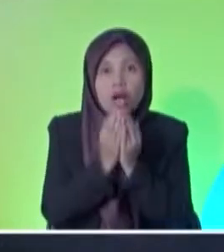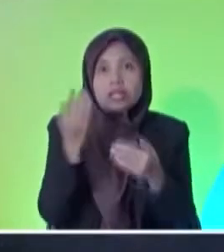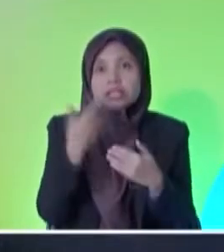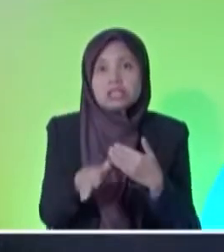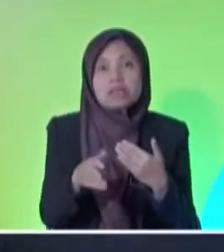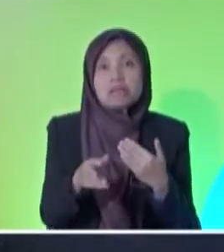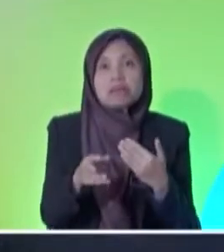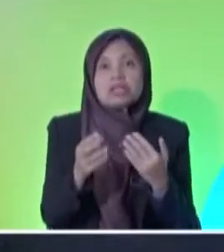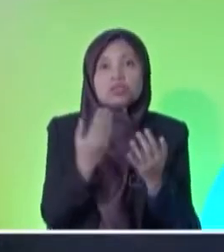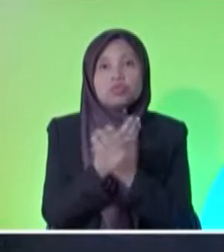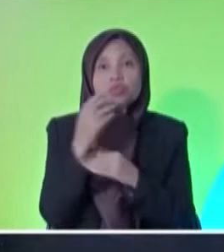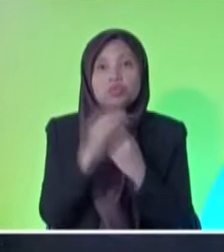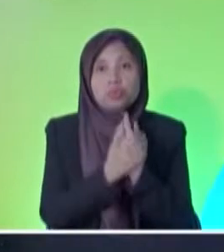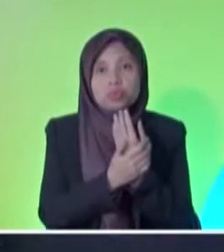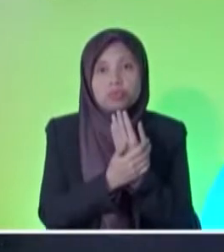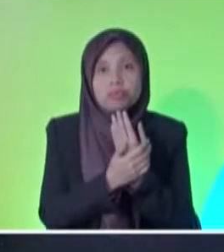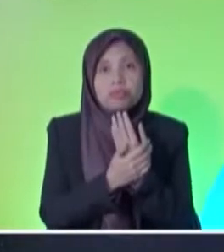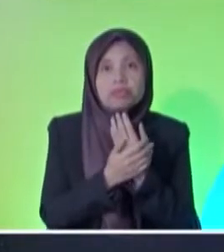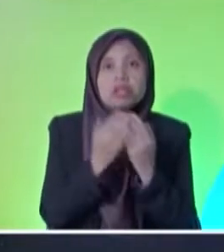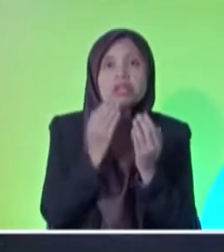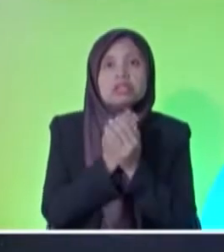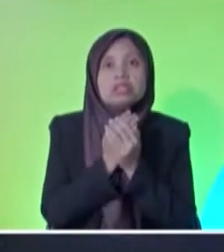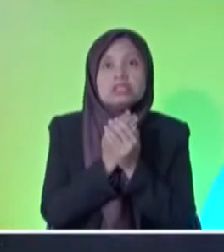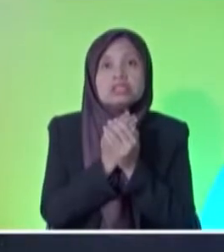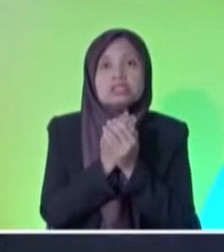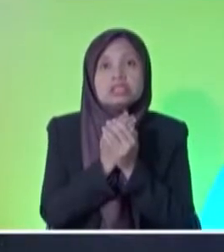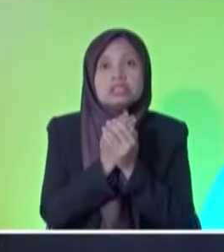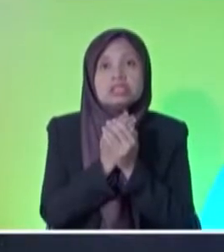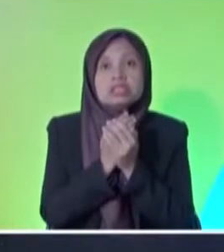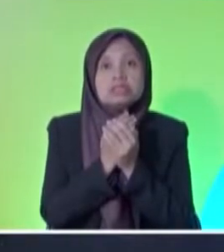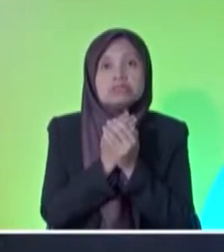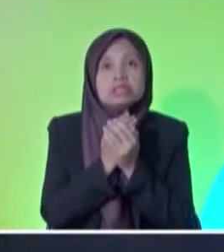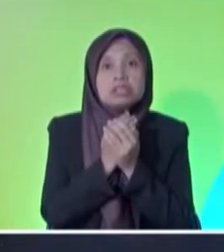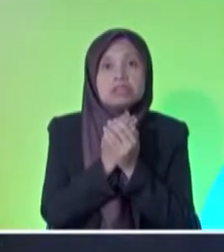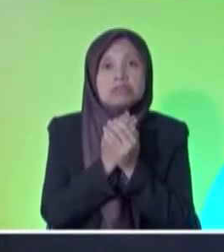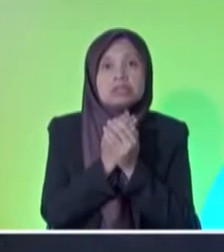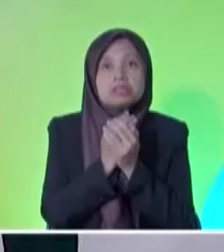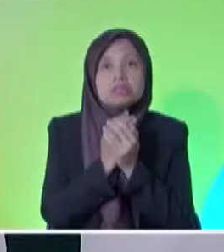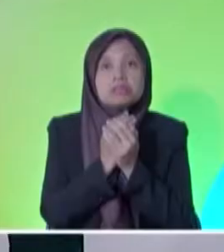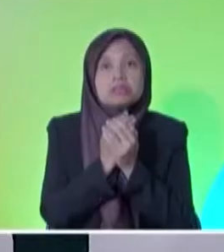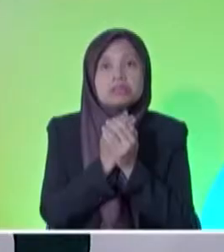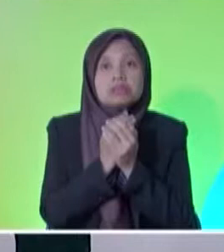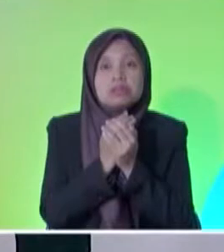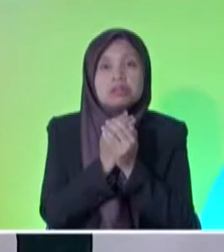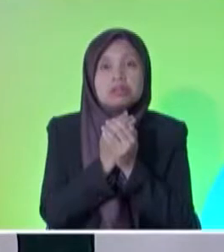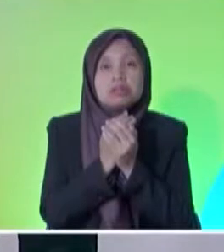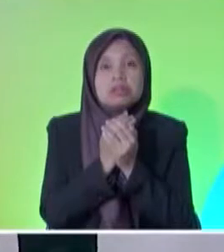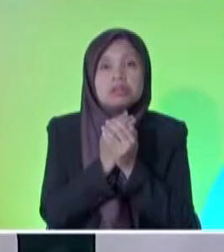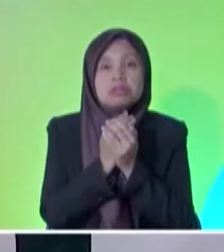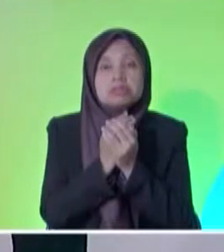silahkan ok Ayo kita baca doa asli palsu Dwi allahummasollialasayyidinamuhammad